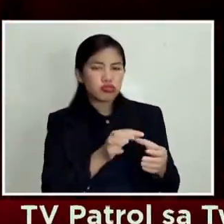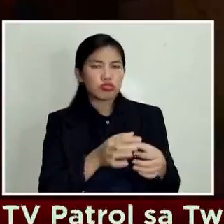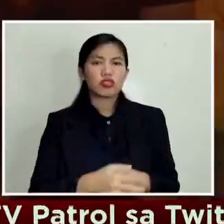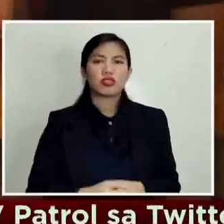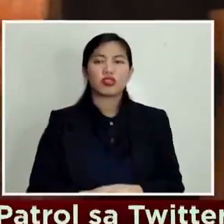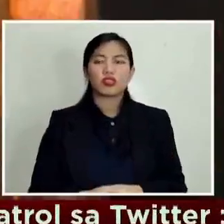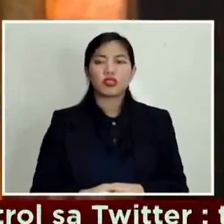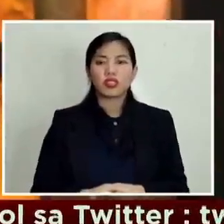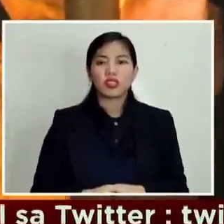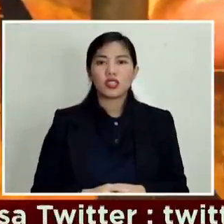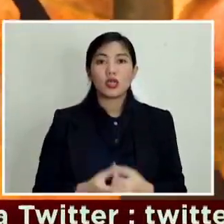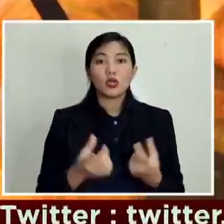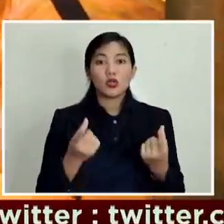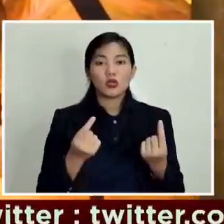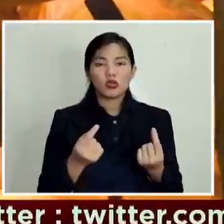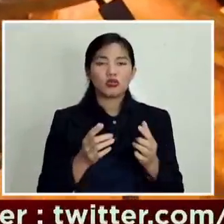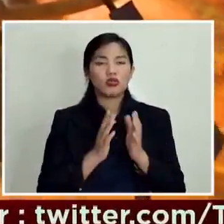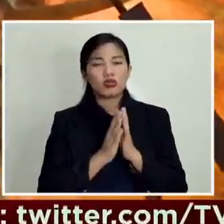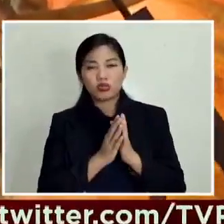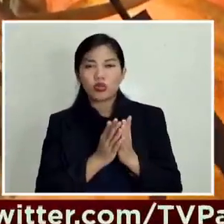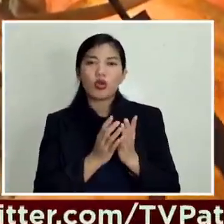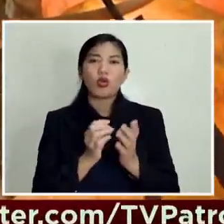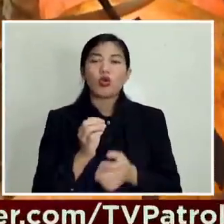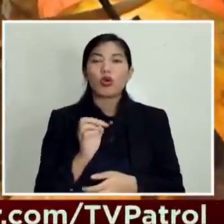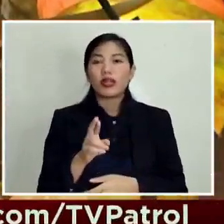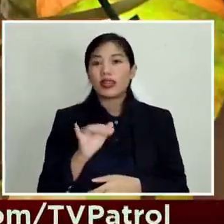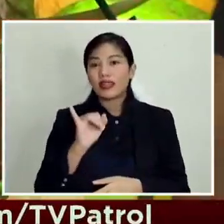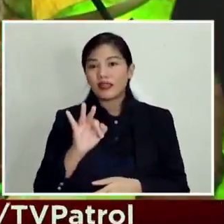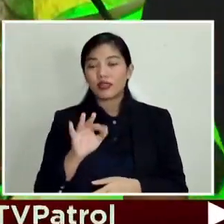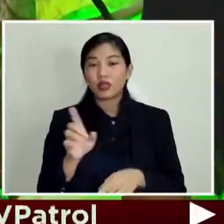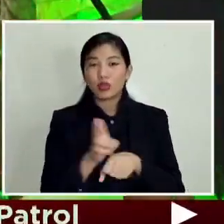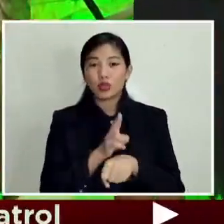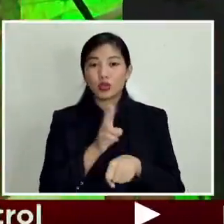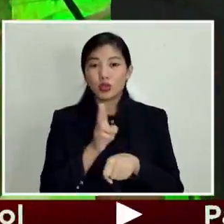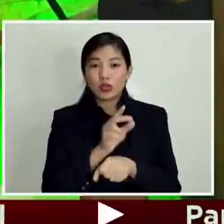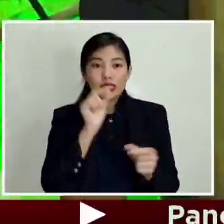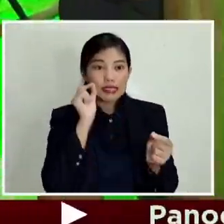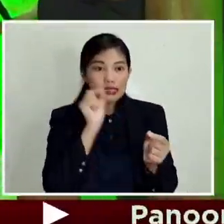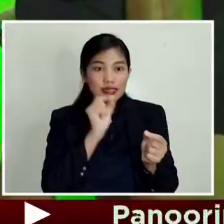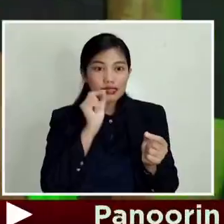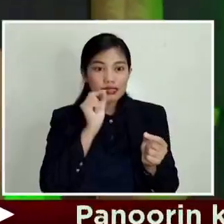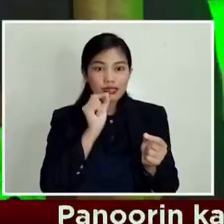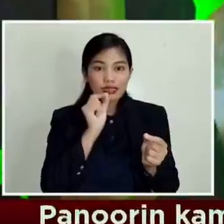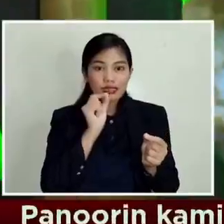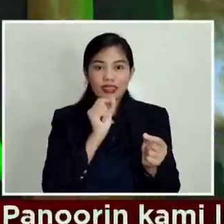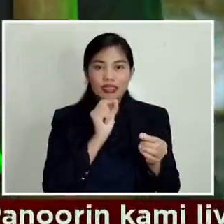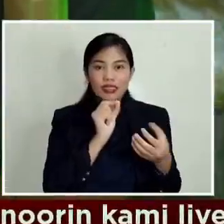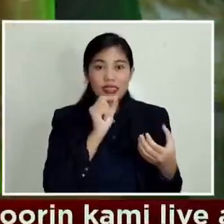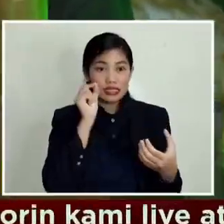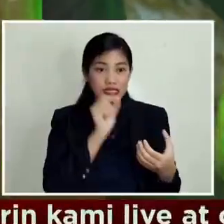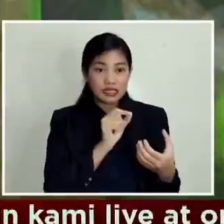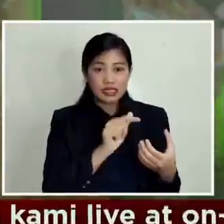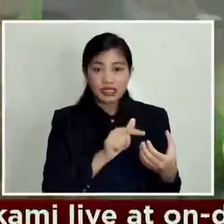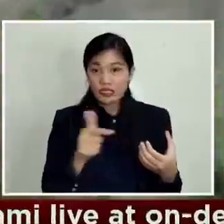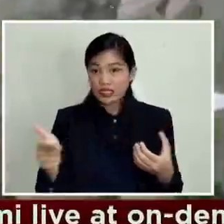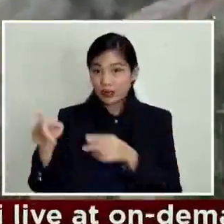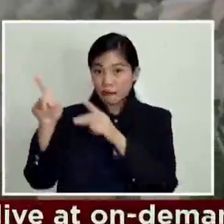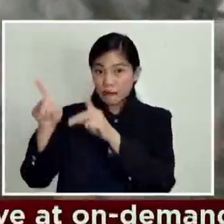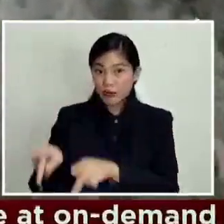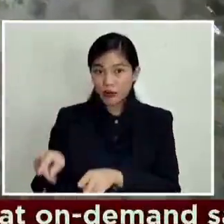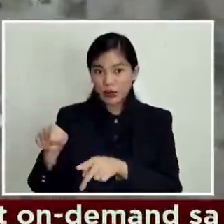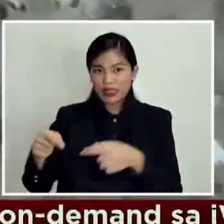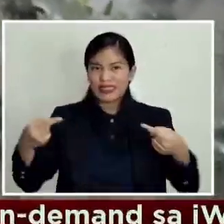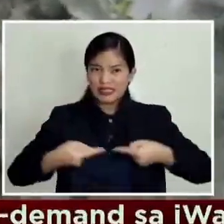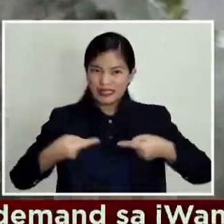saan kapag gumamit siya ng needle, ay maapektuhan din ang taong gusto nitong saktan.